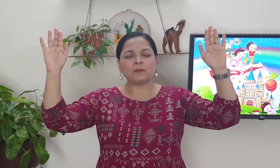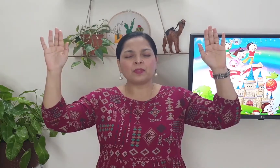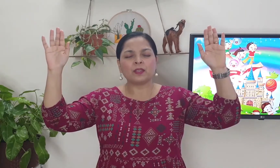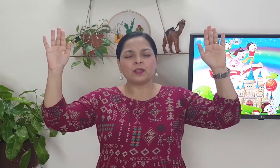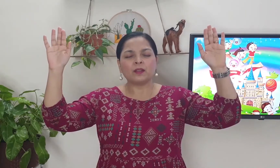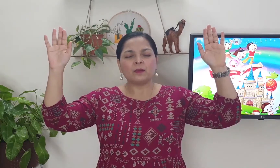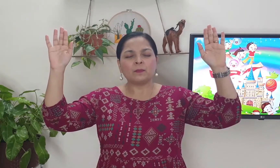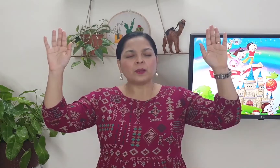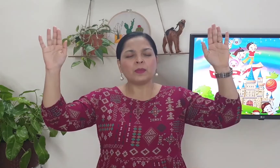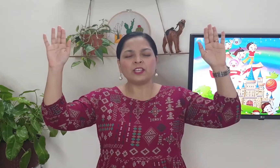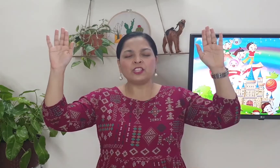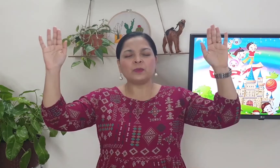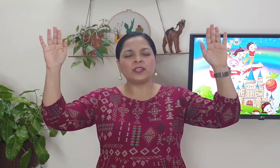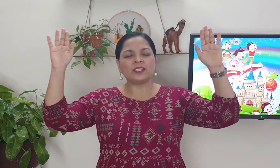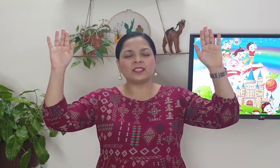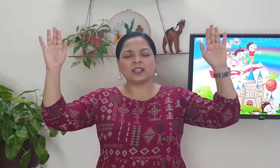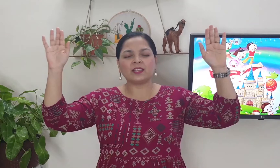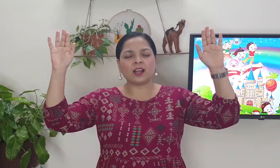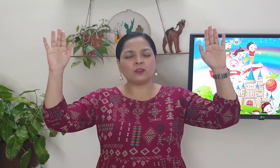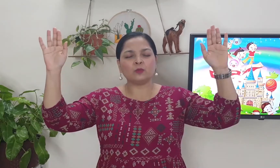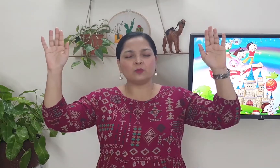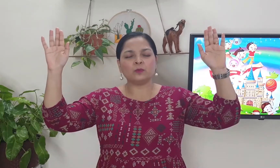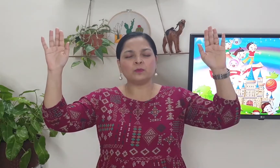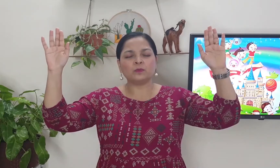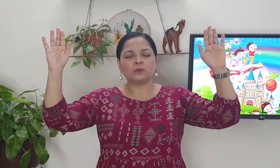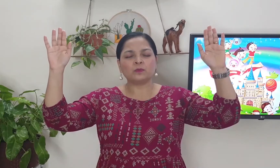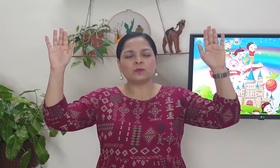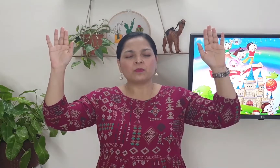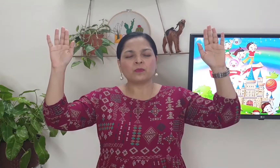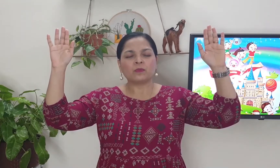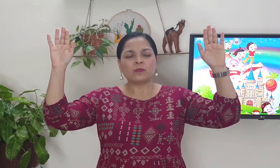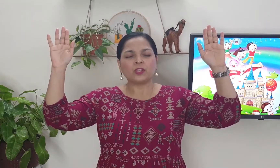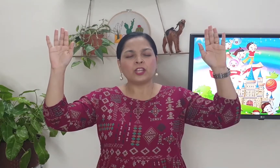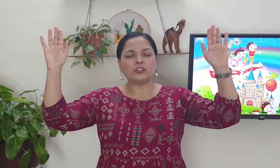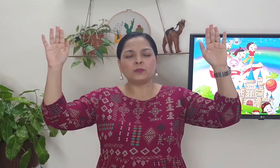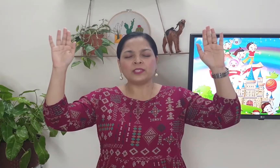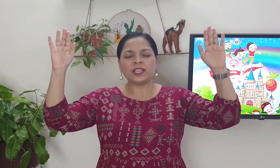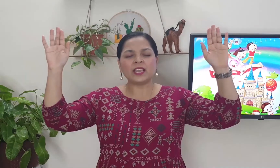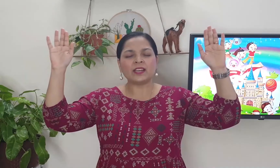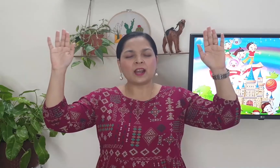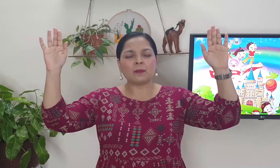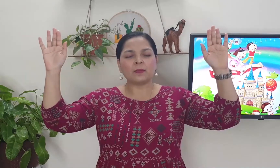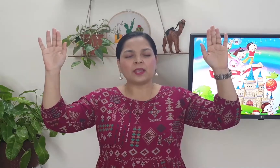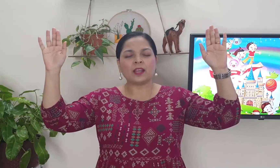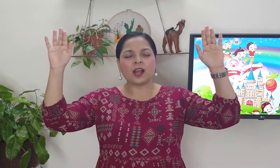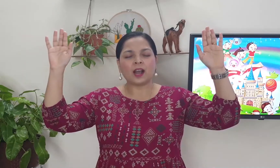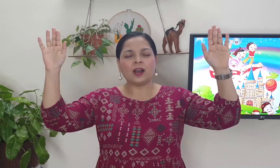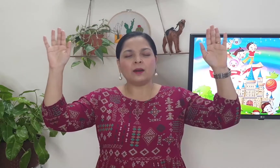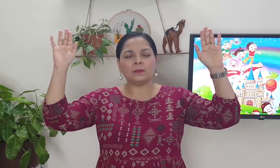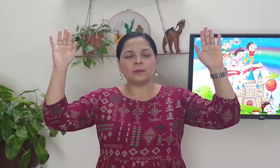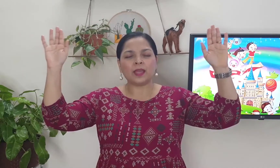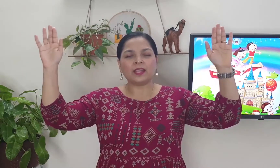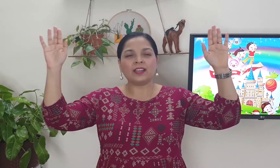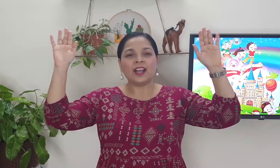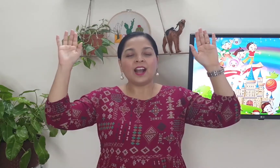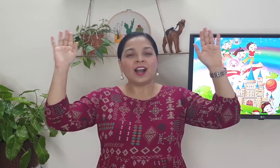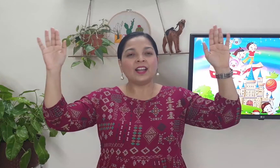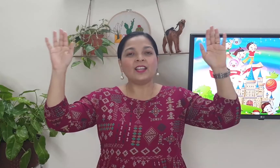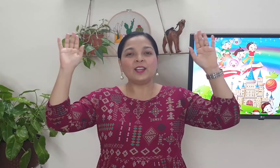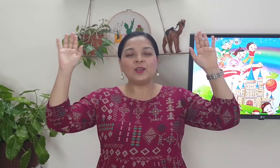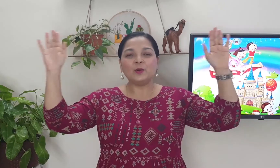आजपासून मी परमेश्वराचा लेकरू आहे. प्रभू येशूच्या नावाने मागते,